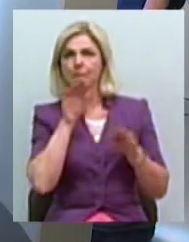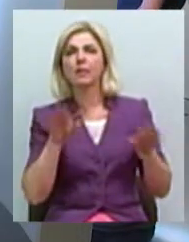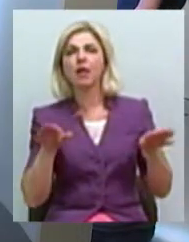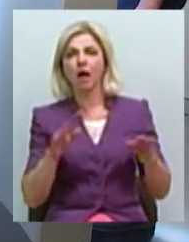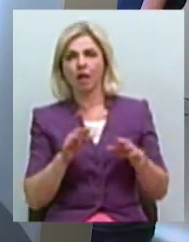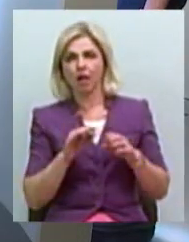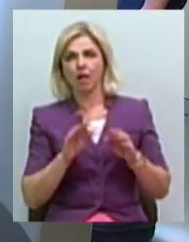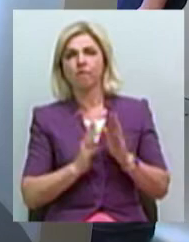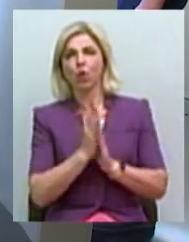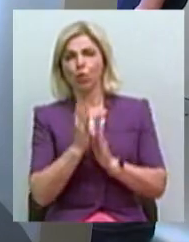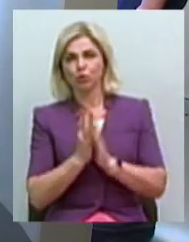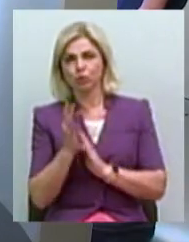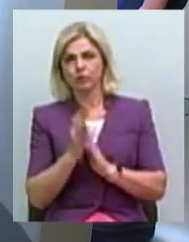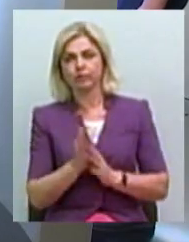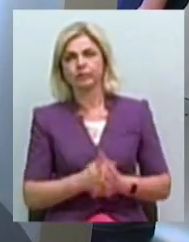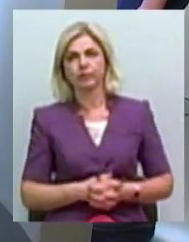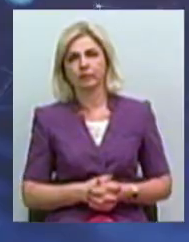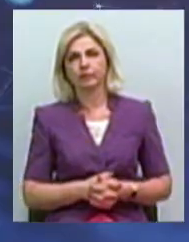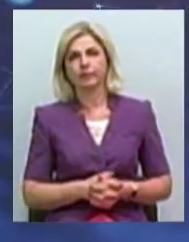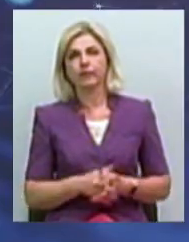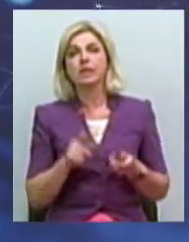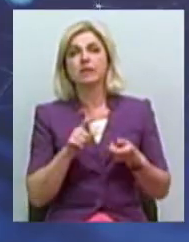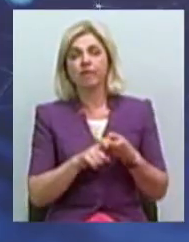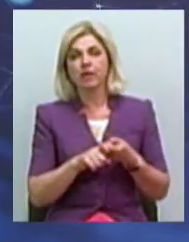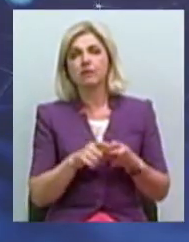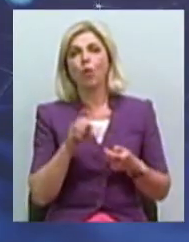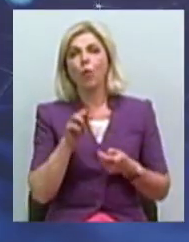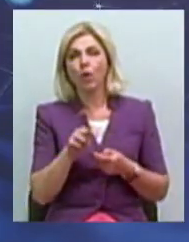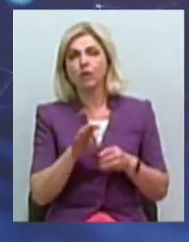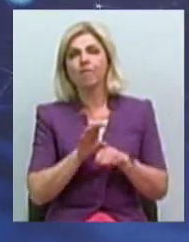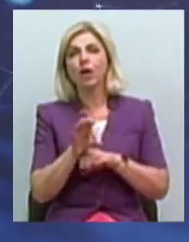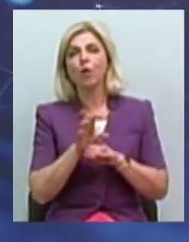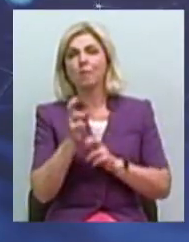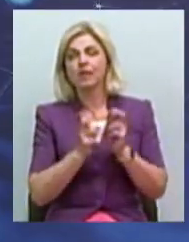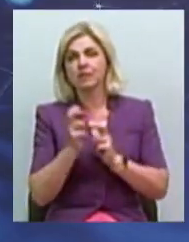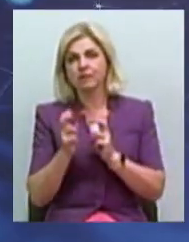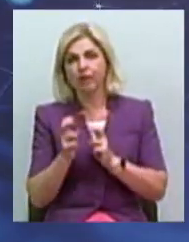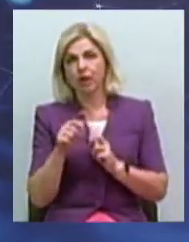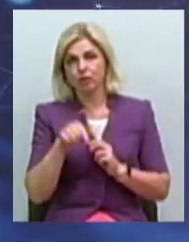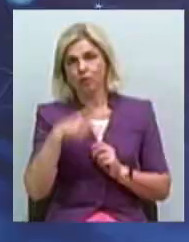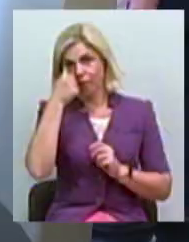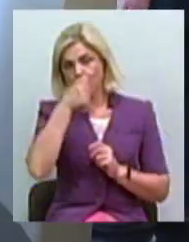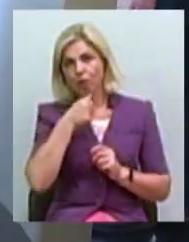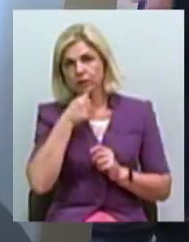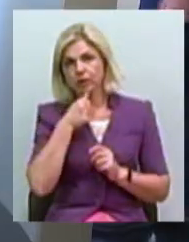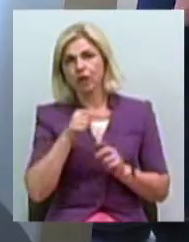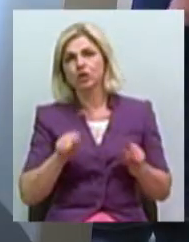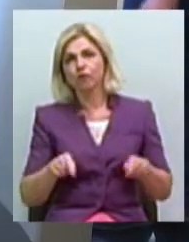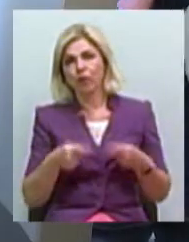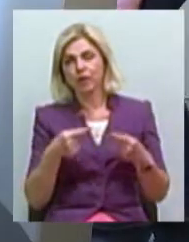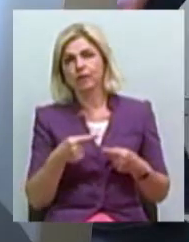вони і так далі. Все ж таки вони залежать від наявності виробництва якогось. Тим більше, Допустимо, в цьому році створилася Мегіївська